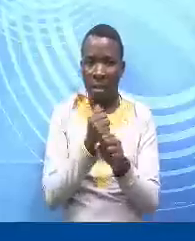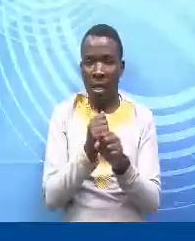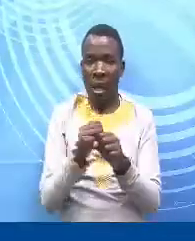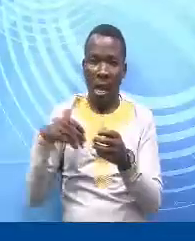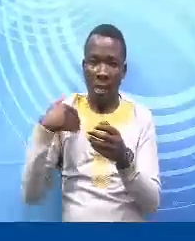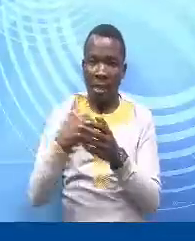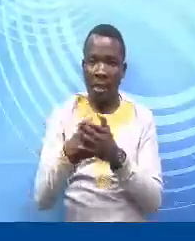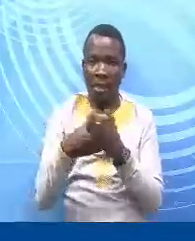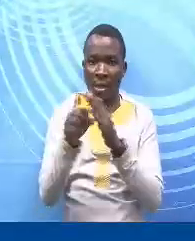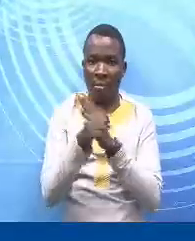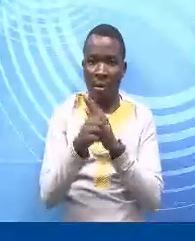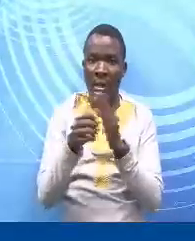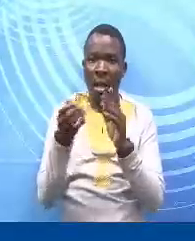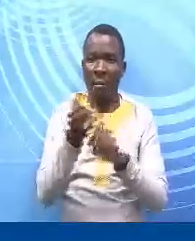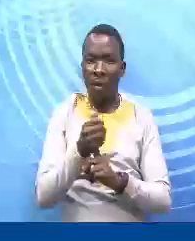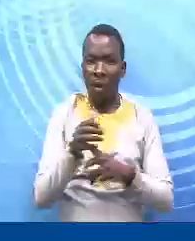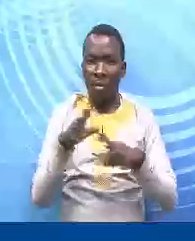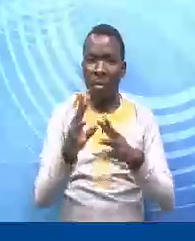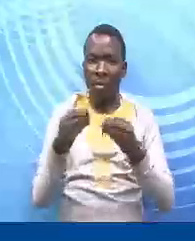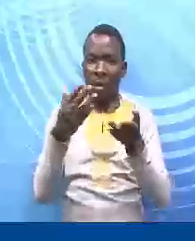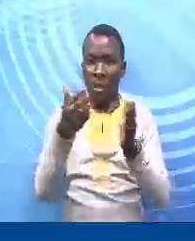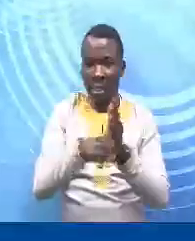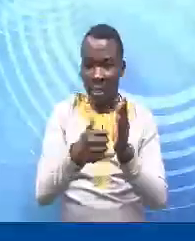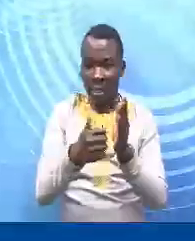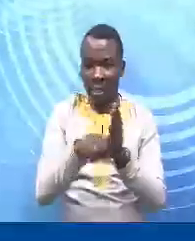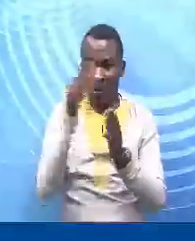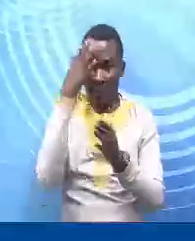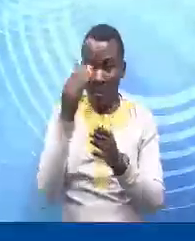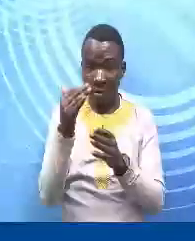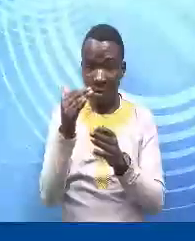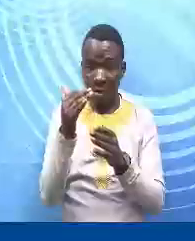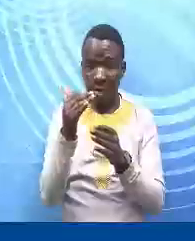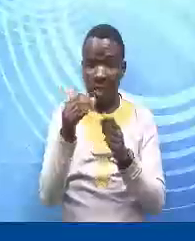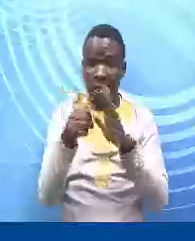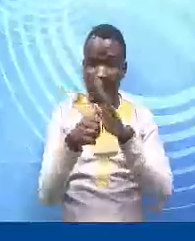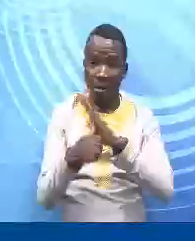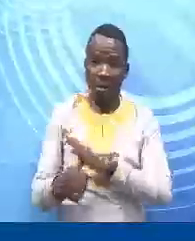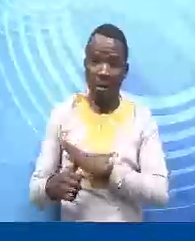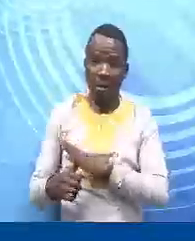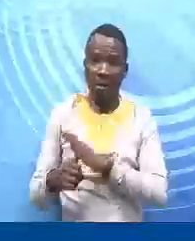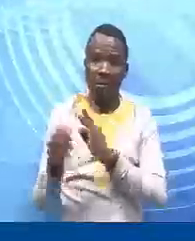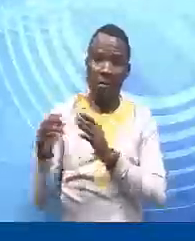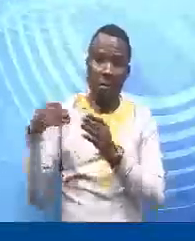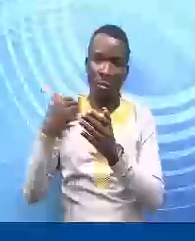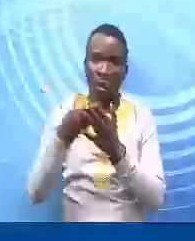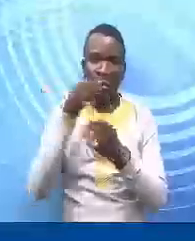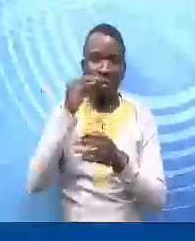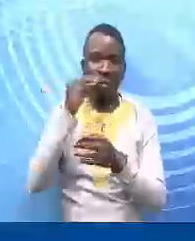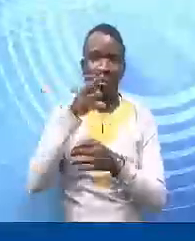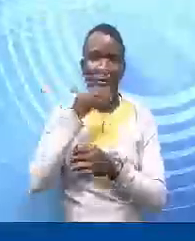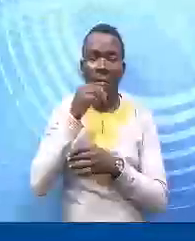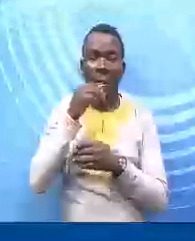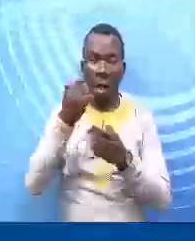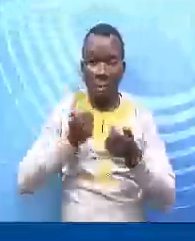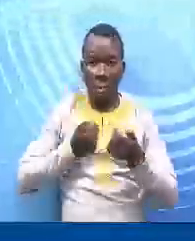murenge aboneraho no gutanga n'ikirego kuko byose rumva ko ari intuza iyo ni ihohoterwa ubwo twageraga mu rugo kwa mudaheranwa aba bakobwa